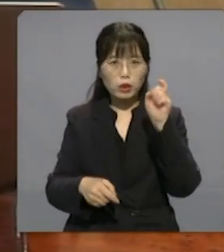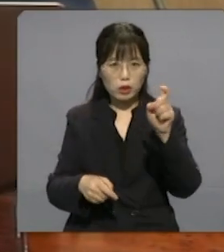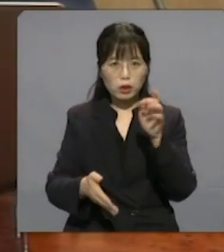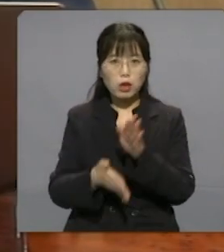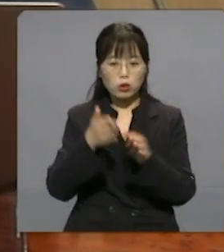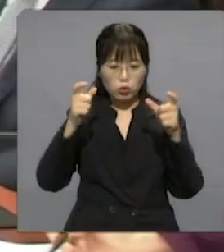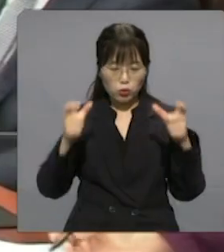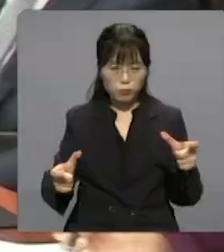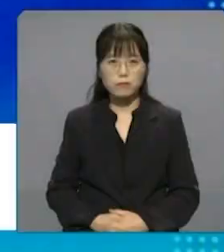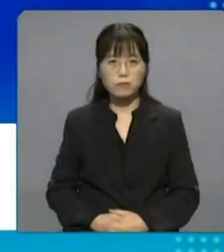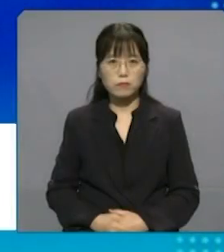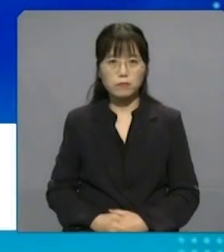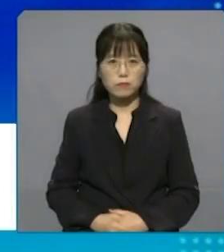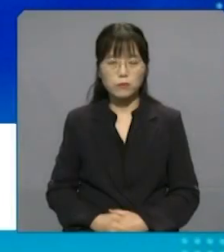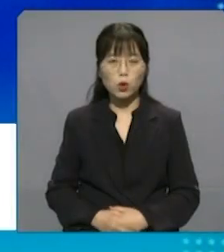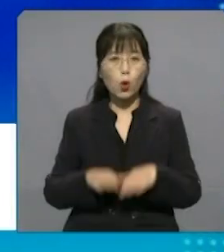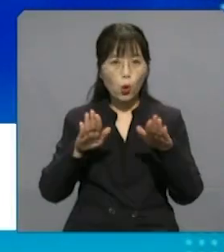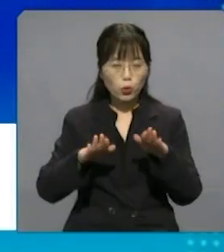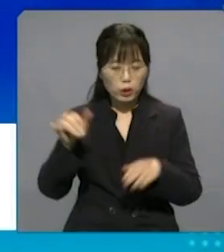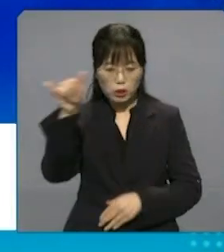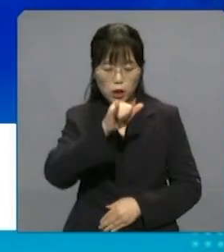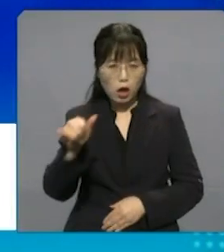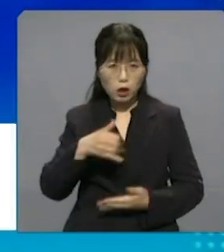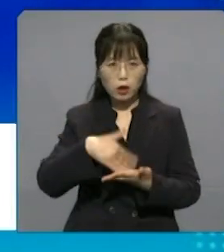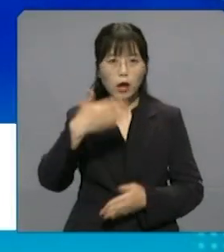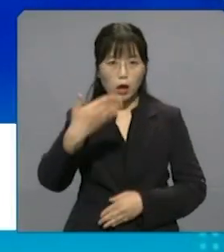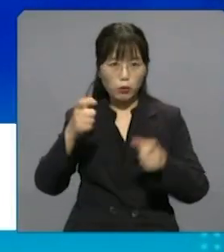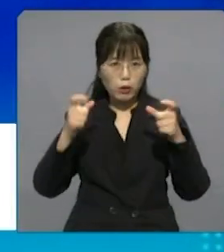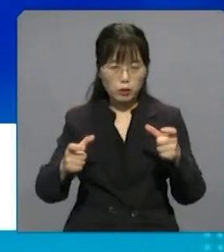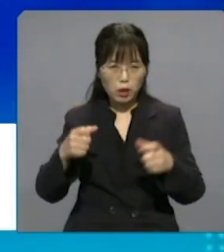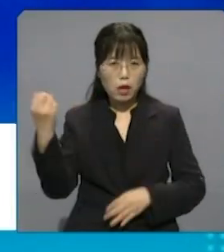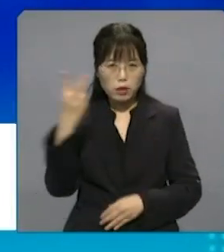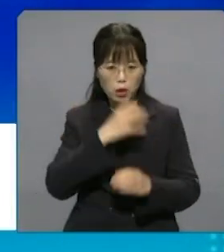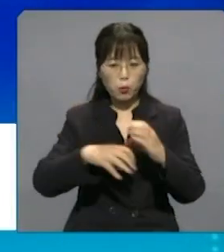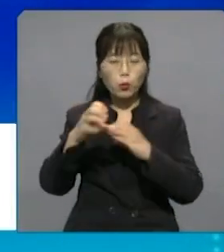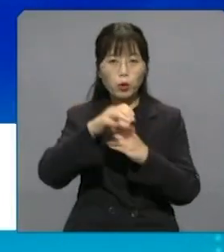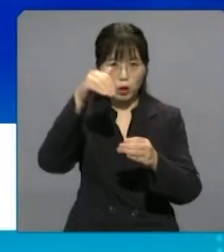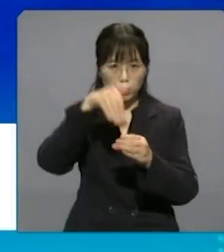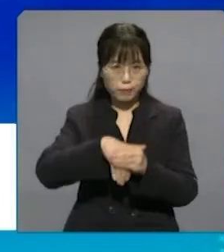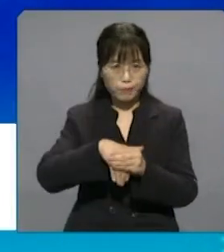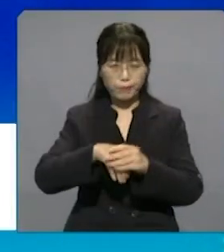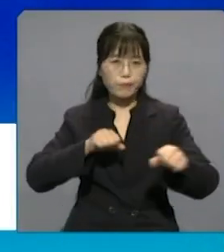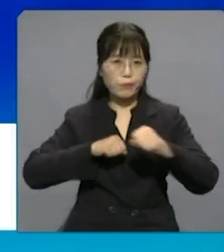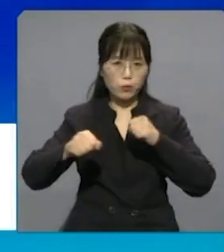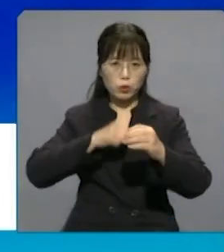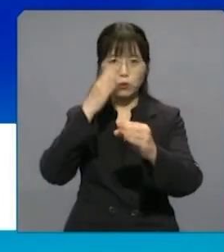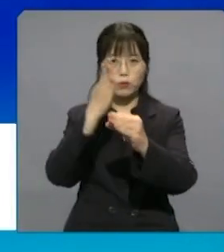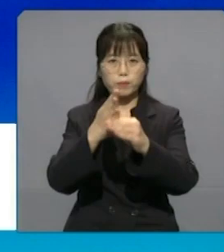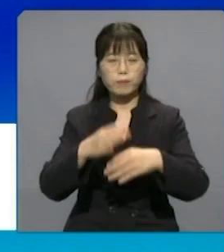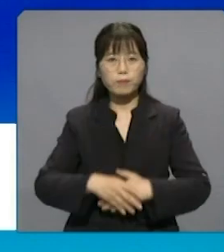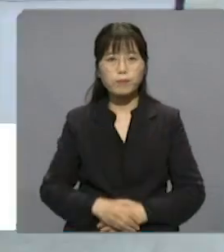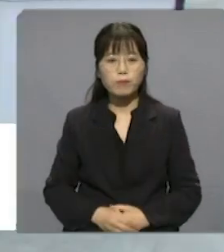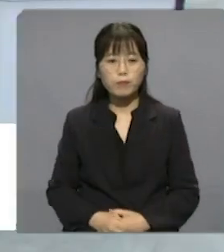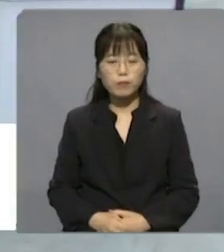10개 시군구입니다. 오늘 전국 9개 지역에서 재보궐선거 투표가 실시되고